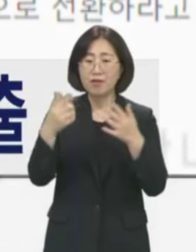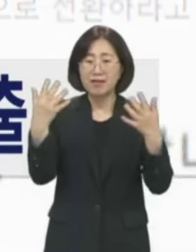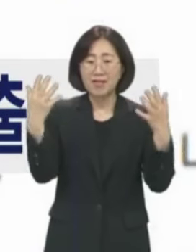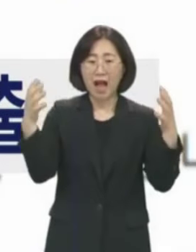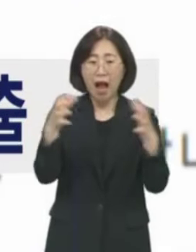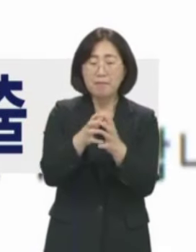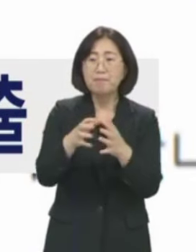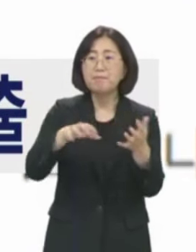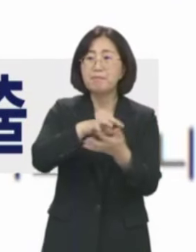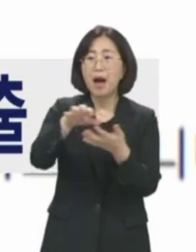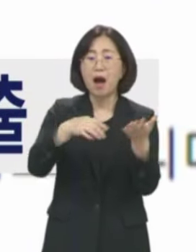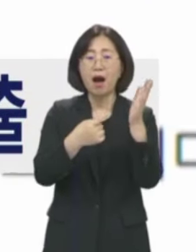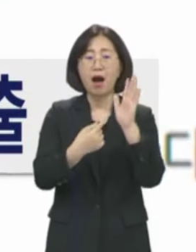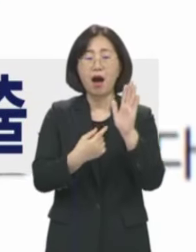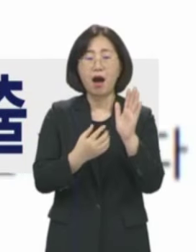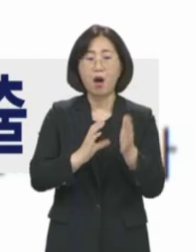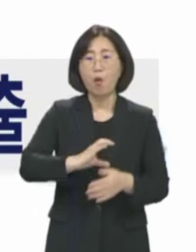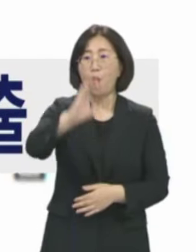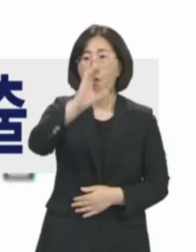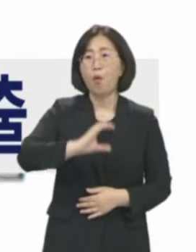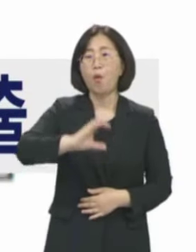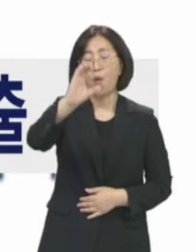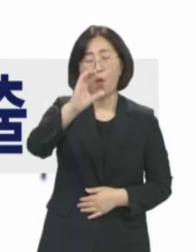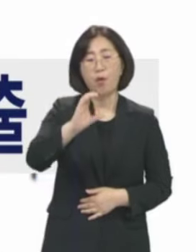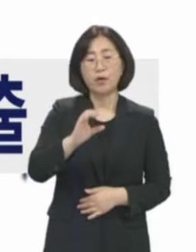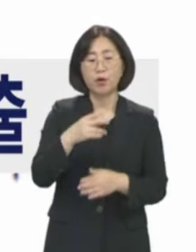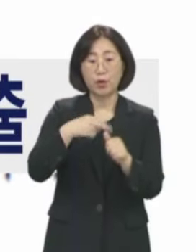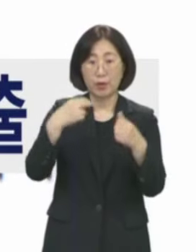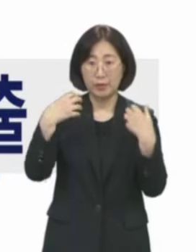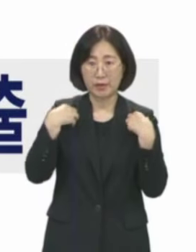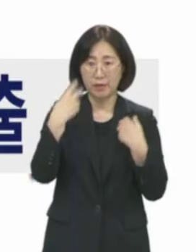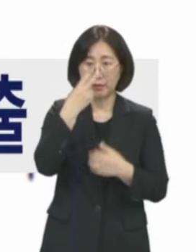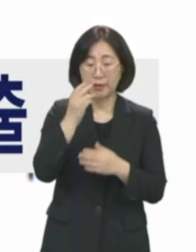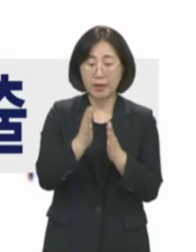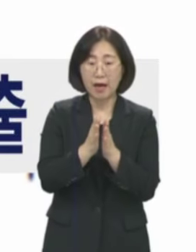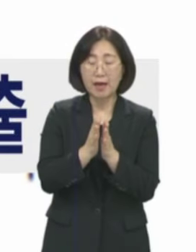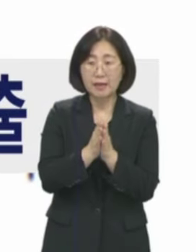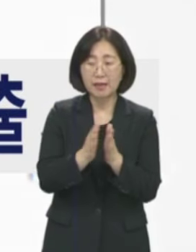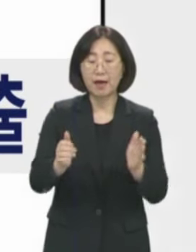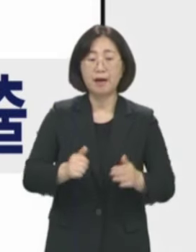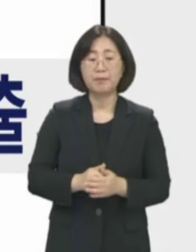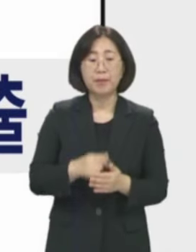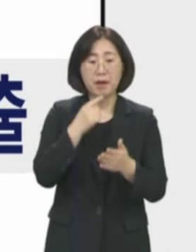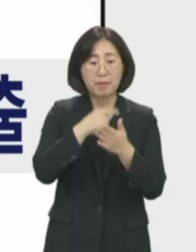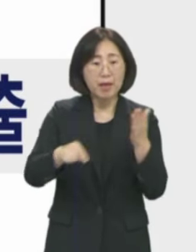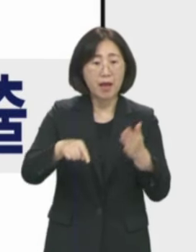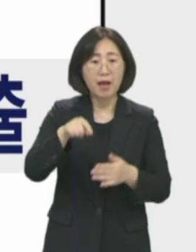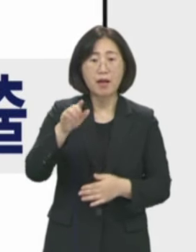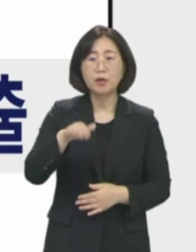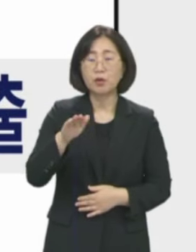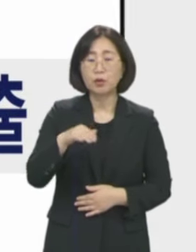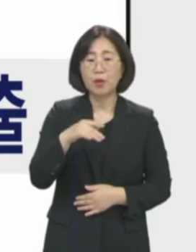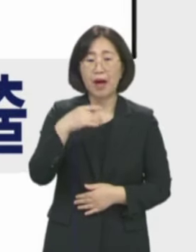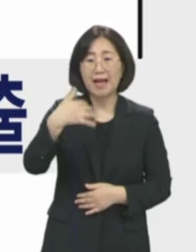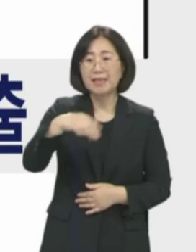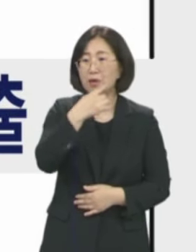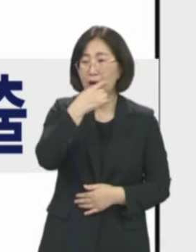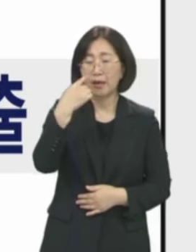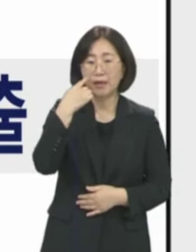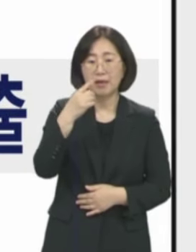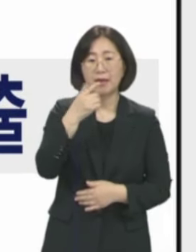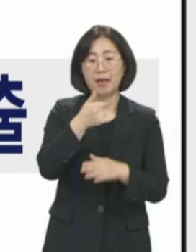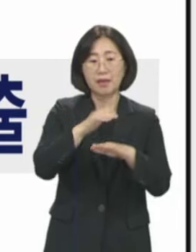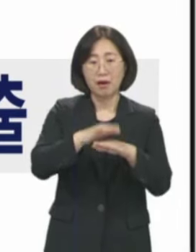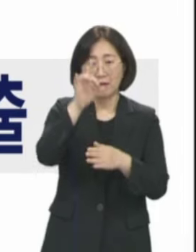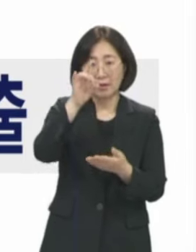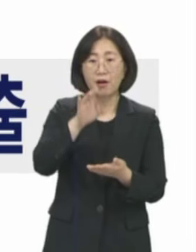잇따르며 교육청 등이 진상조사에 나섰습니다. 아직 정확한 피해 규모가 확인되지 않은 가운데 대전과 천안